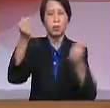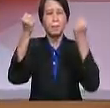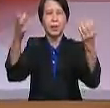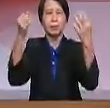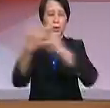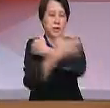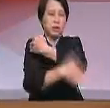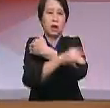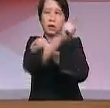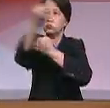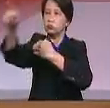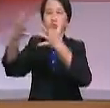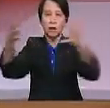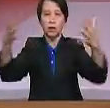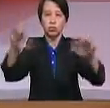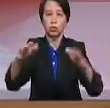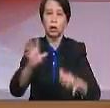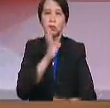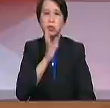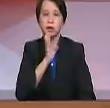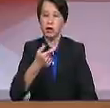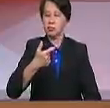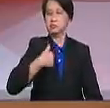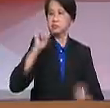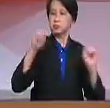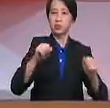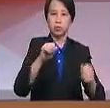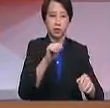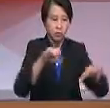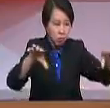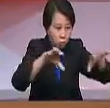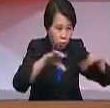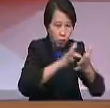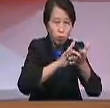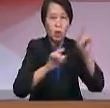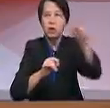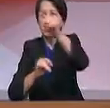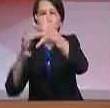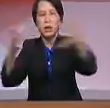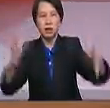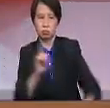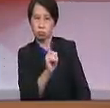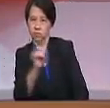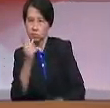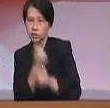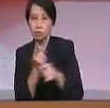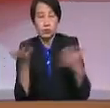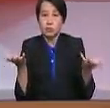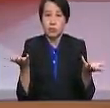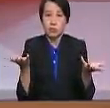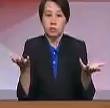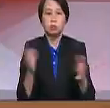negara sekarang telah pun claim bahawa mereka telah menjumpai vaksin. Tetapi